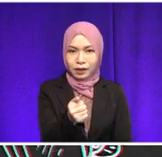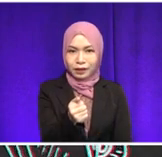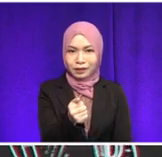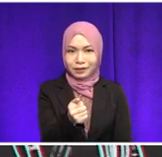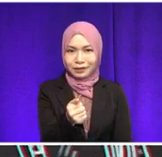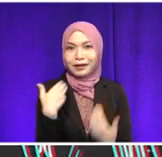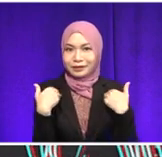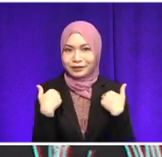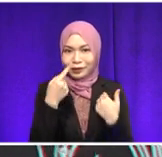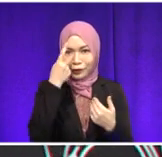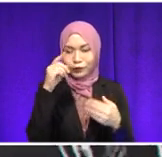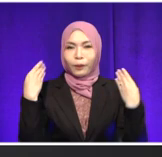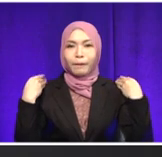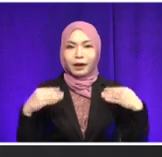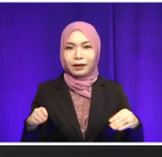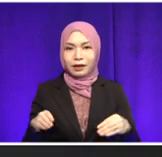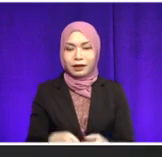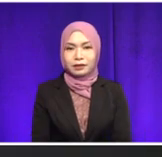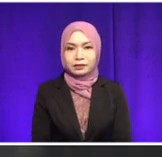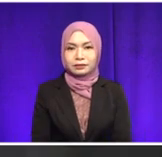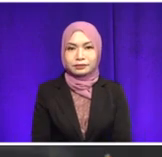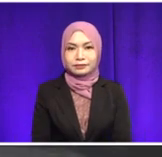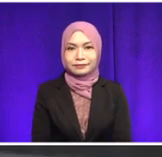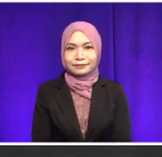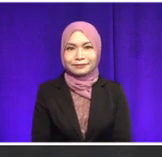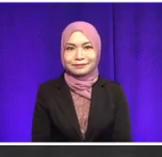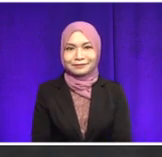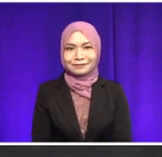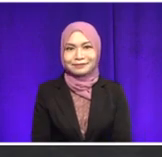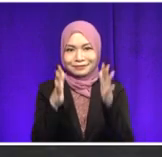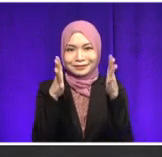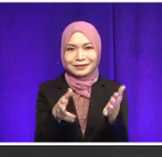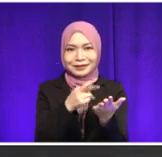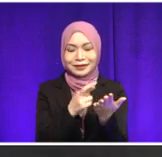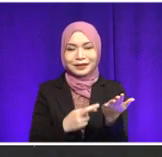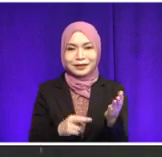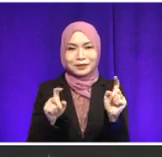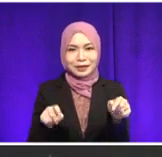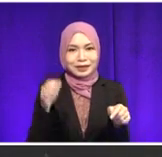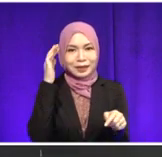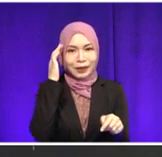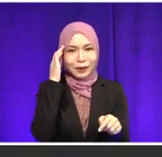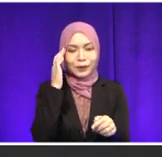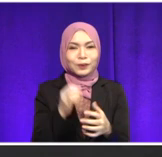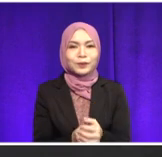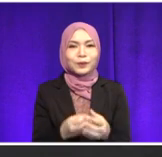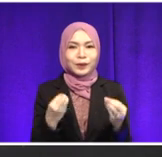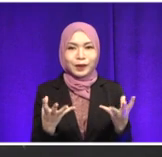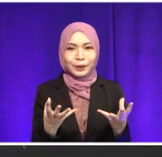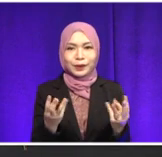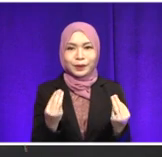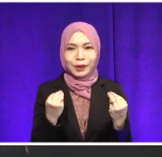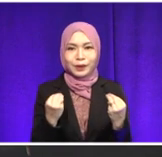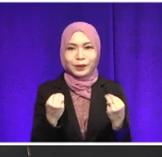Jadi kami perlu tahu juga mereka bentuk perlu tahu juga Berapa banyak peruntukan nanti